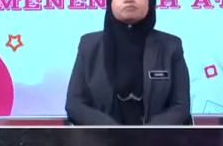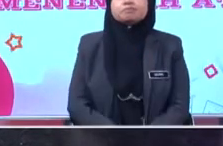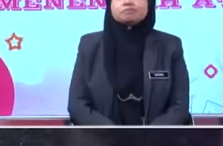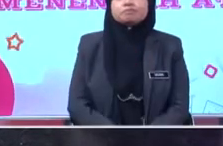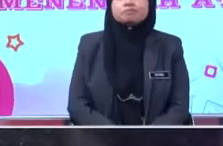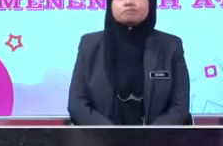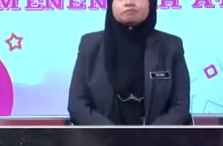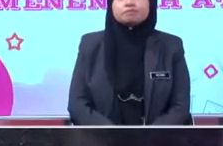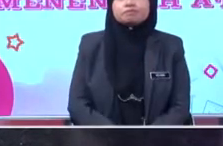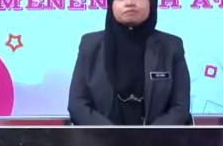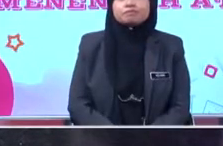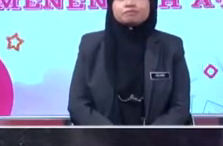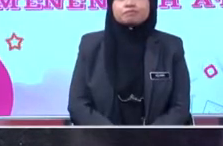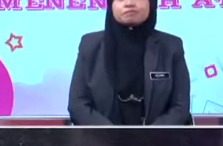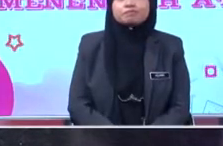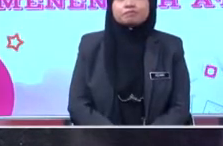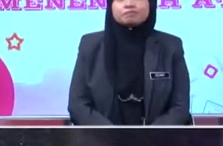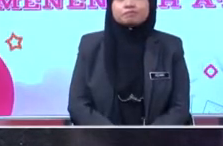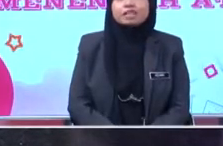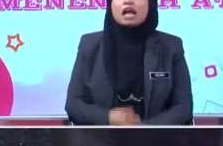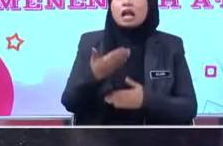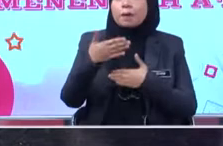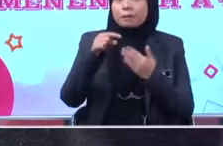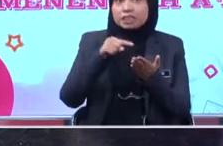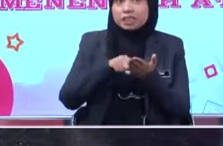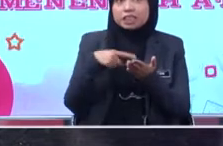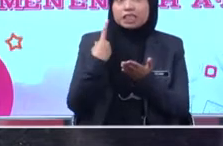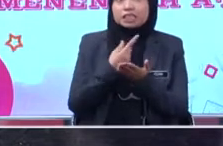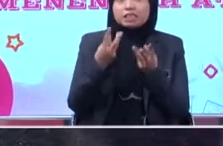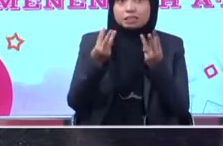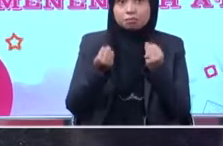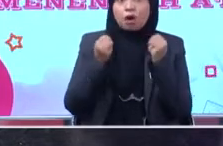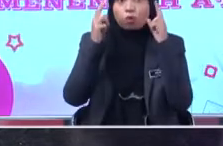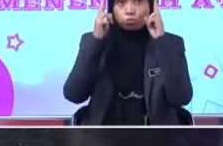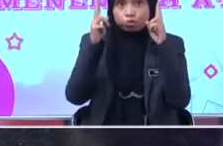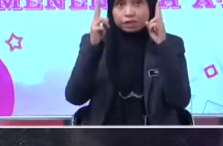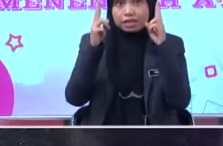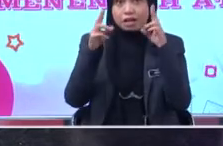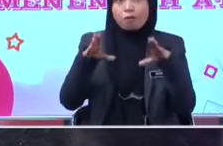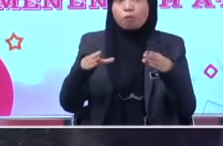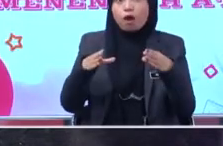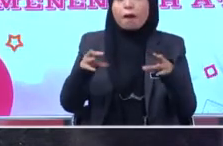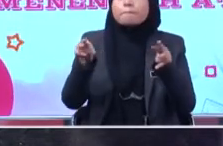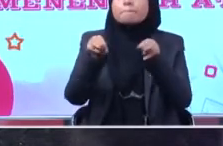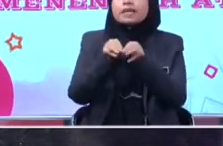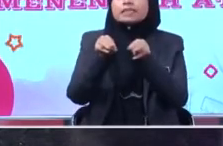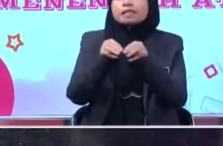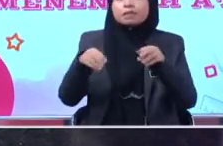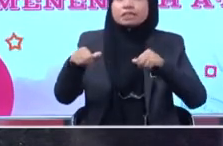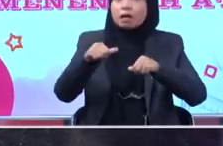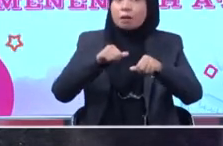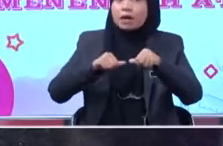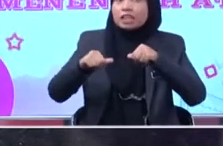hari ini Solo Saya belajar nih the pasti kita nak suruh Ustaz buat lagi macet Titis Boy kita beli